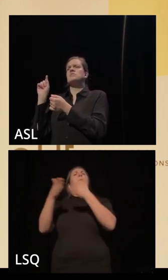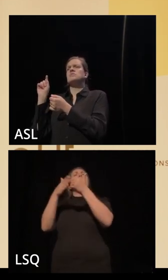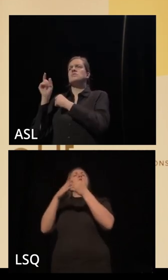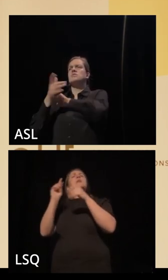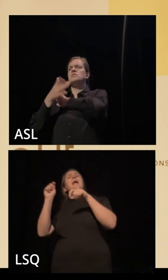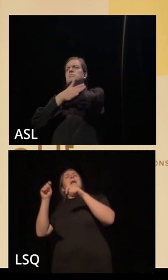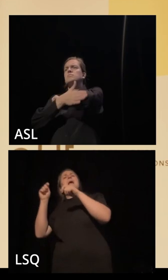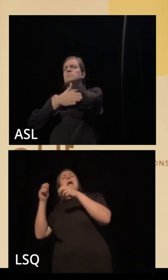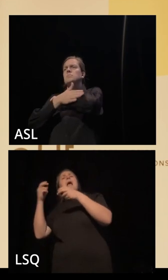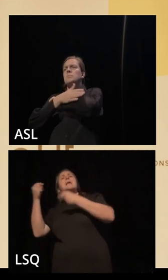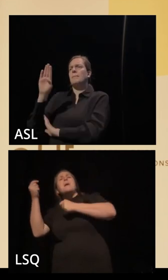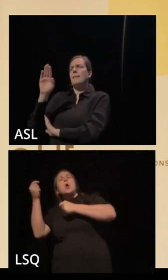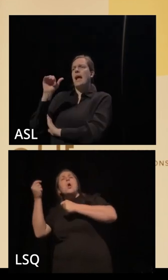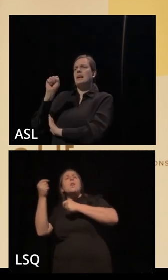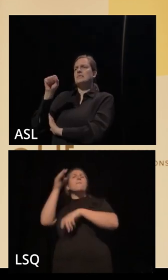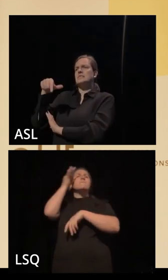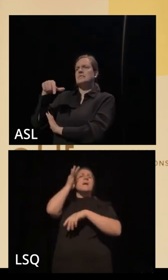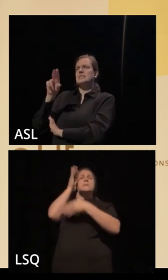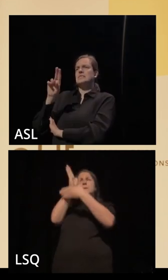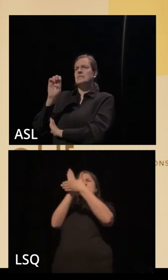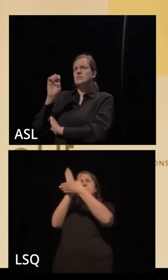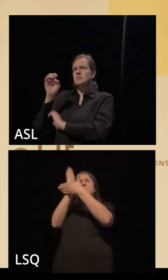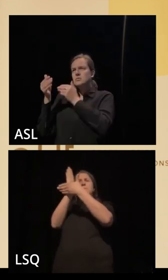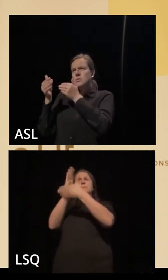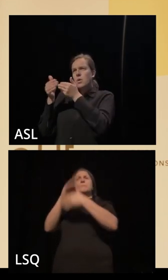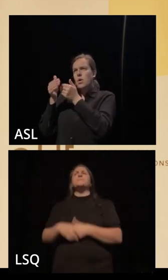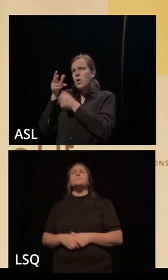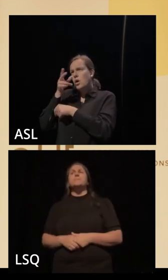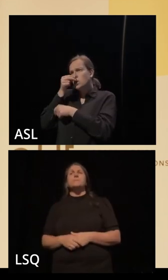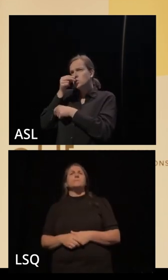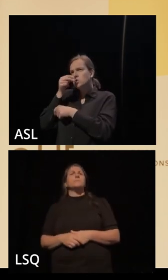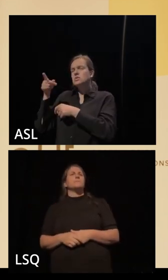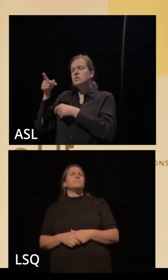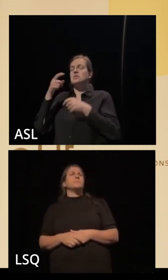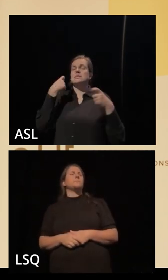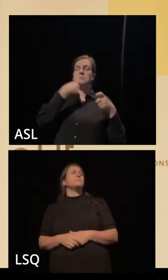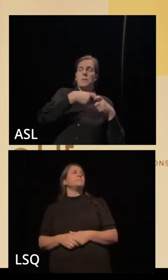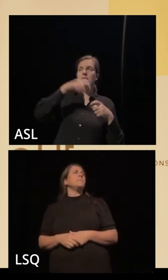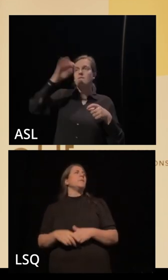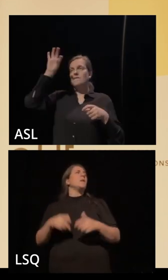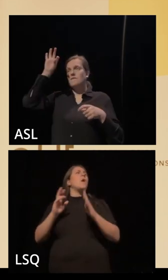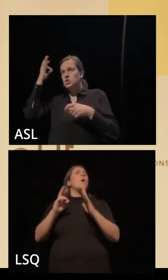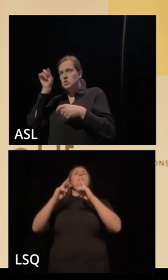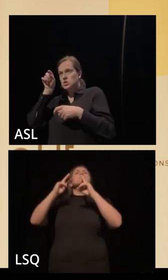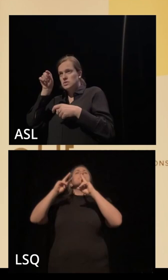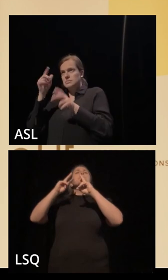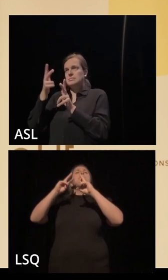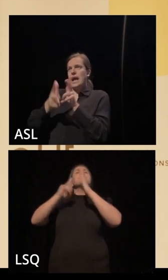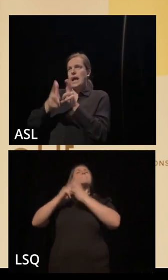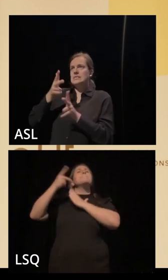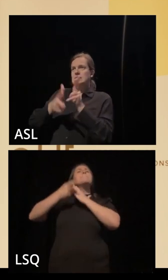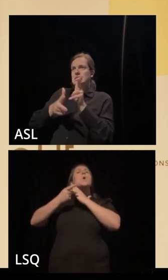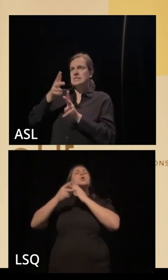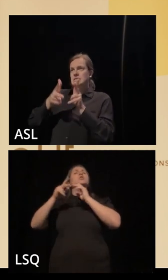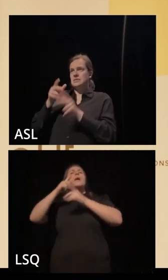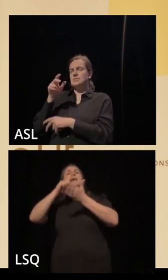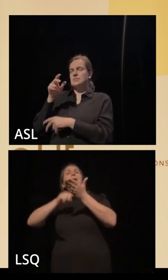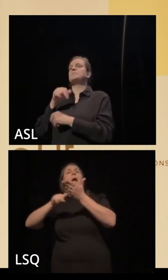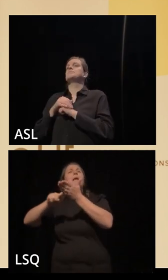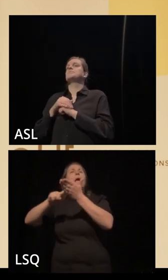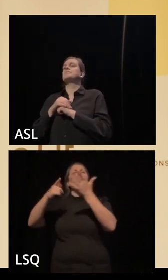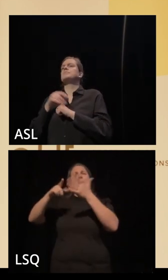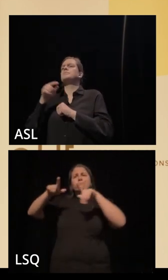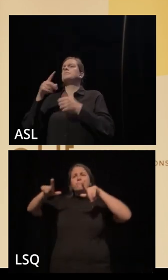et français, qui nous parlera en fait du projet, de la démarche et du projet d'enquête cartographie émotionnelle du